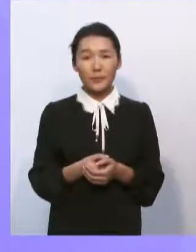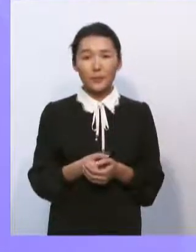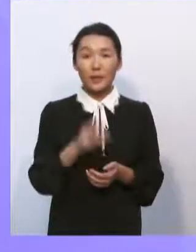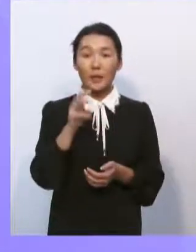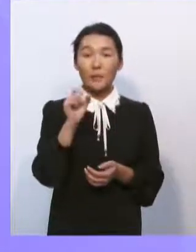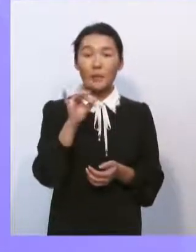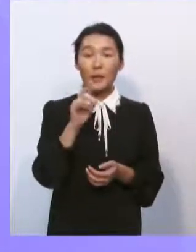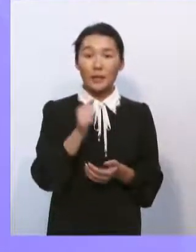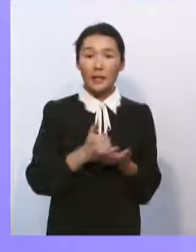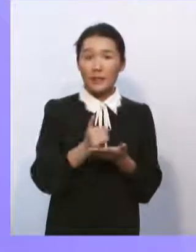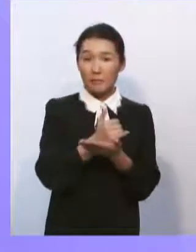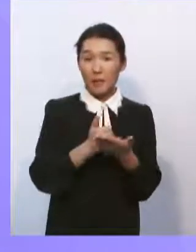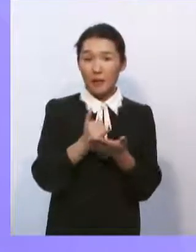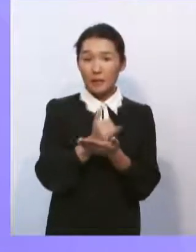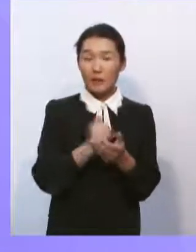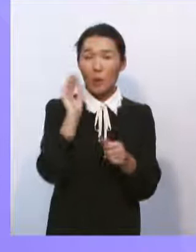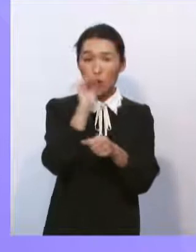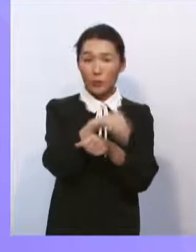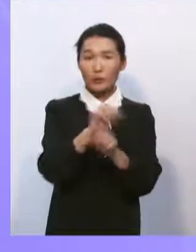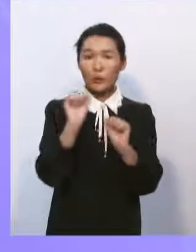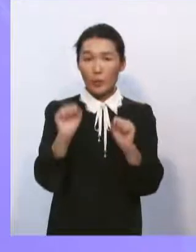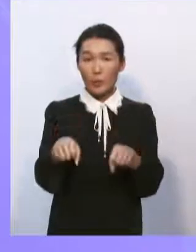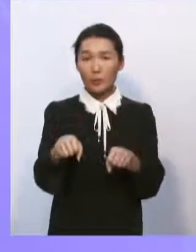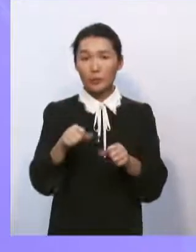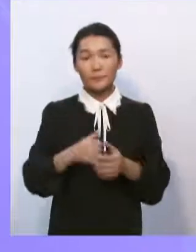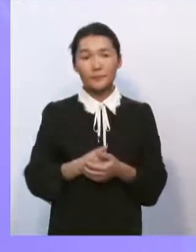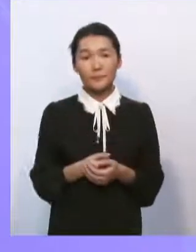Маргарин майын кошсо да болот.